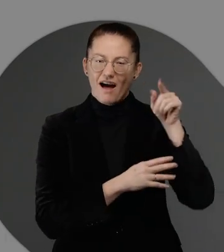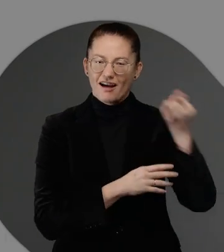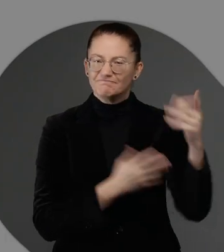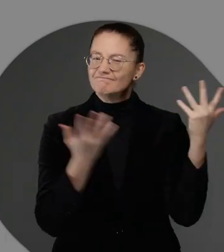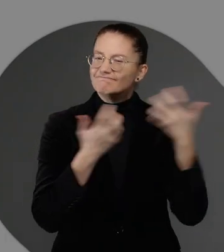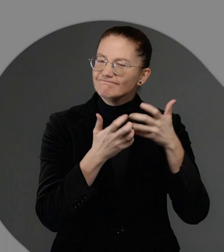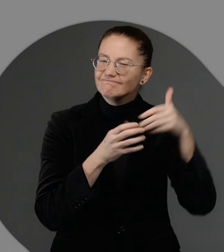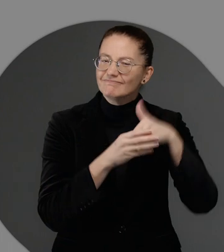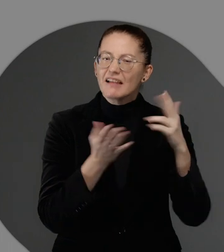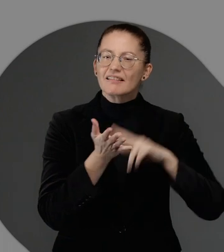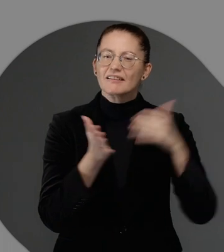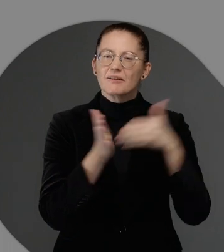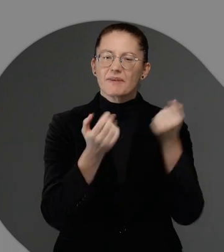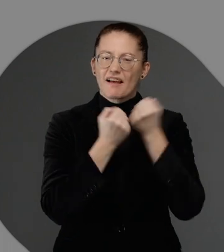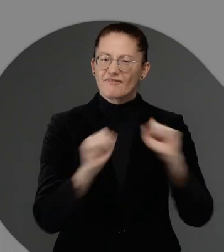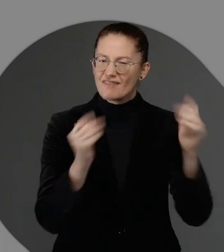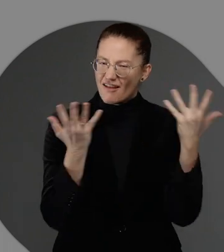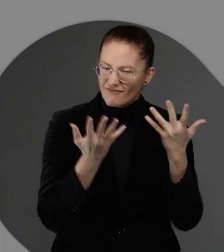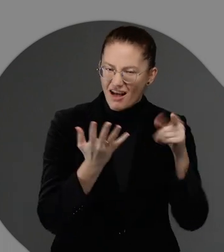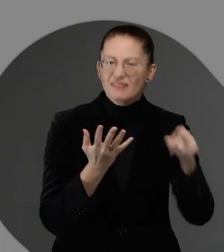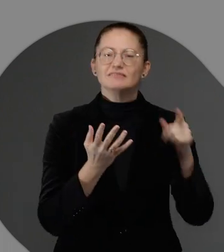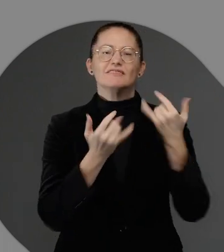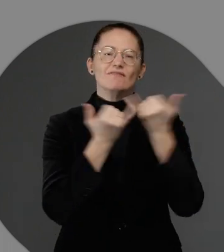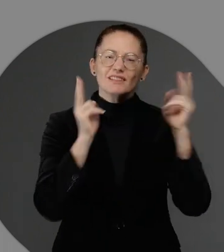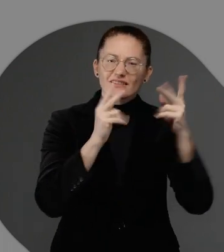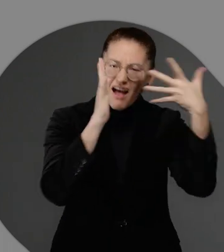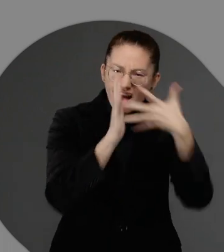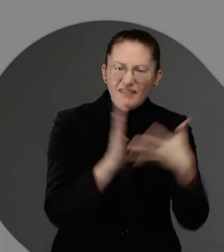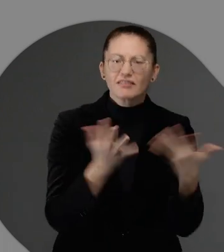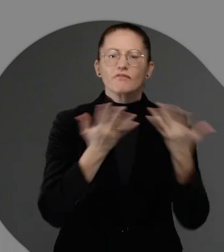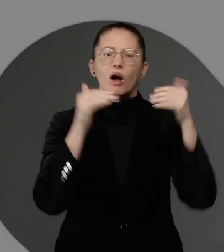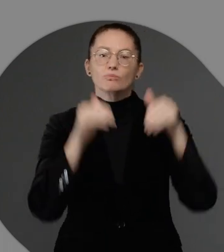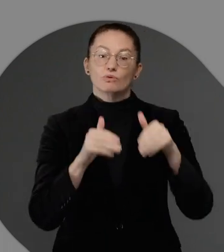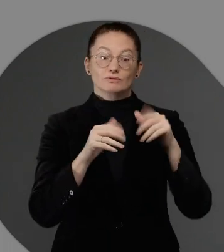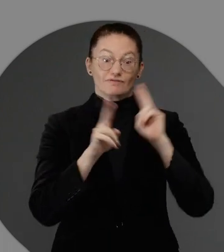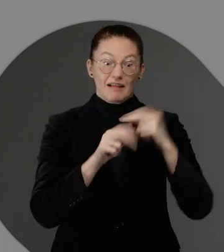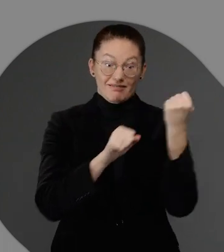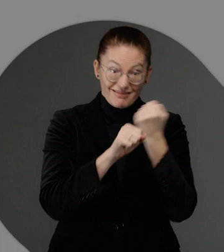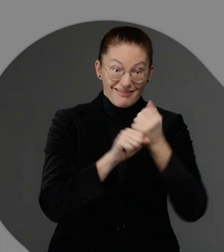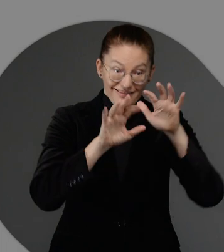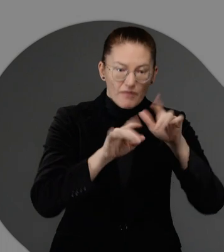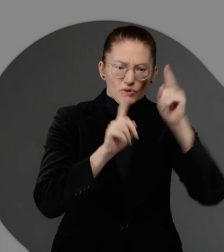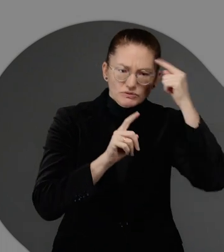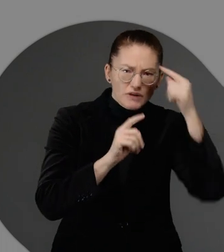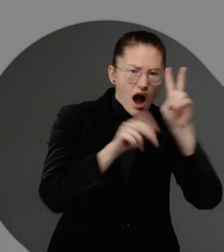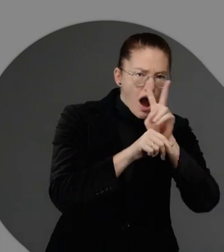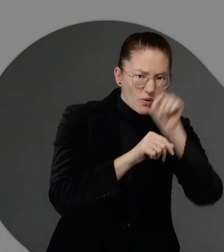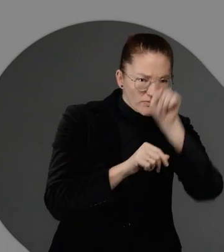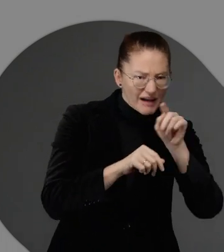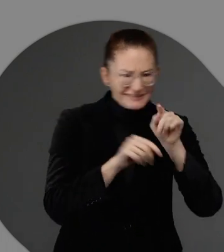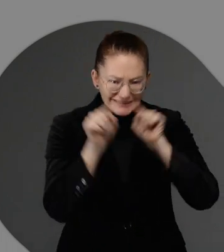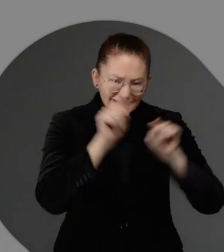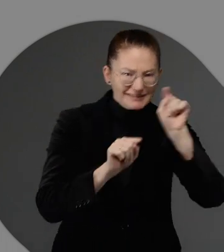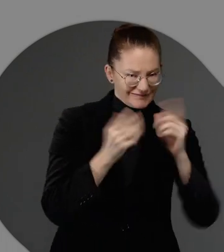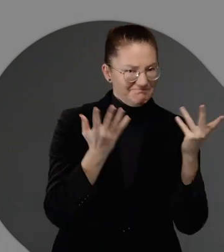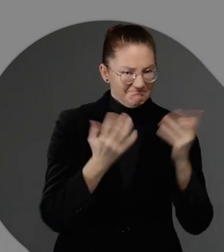In den vorigen Lektionen haben wir geklärt, was digitale Barrierefreiheit ist, wie man sie überprüfen kann und worauf man beim Erstellen von digitalen